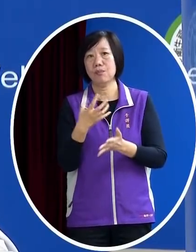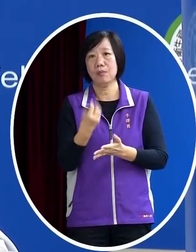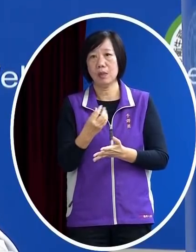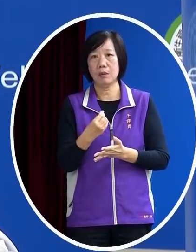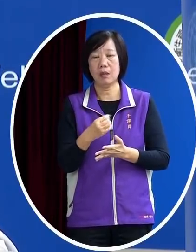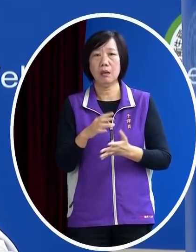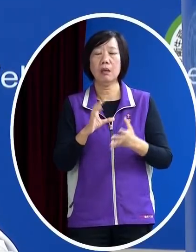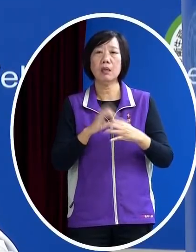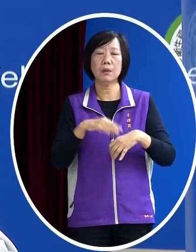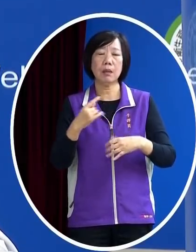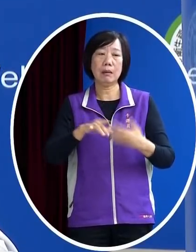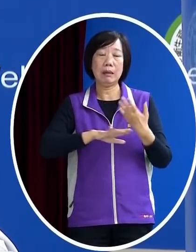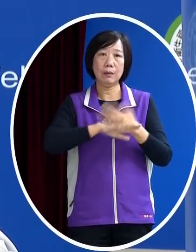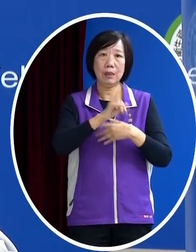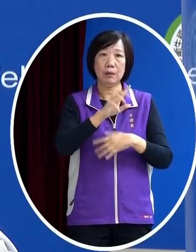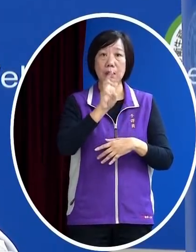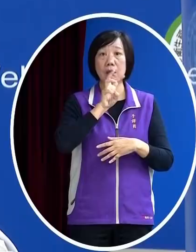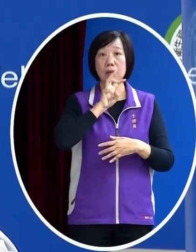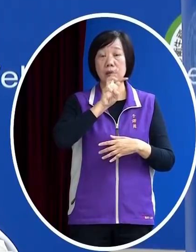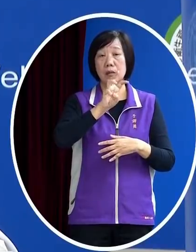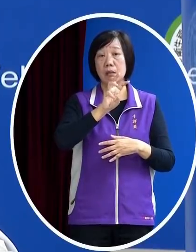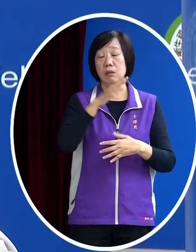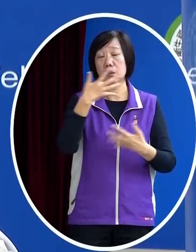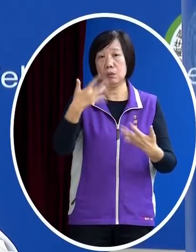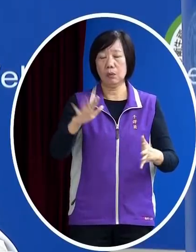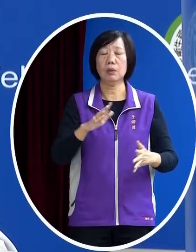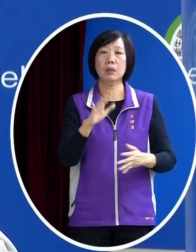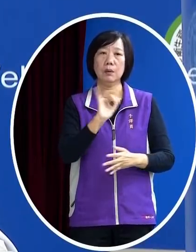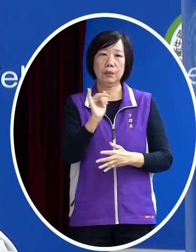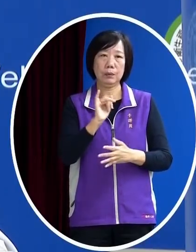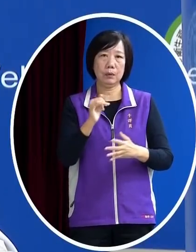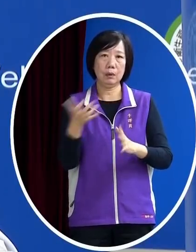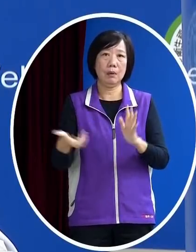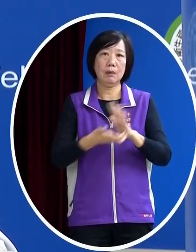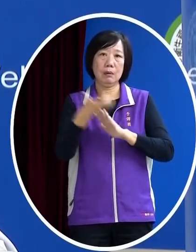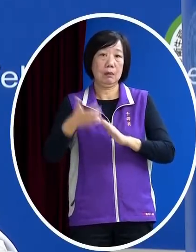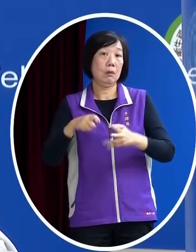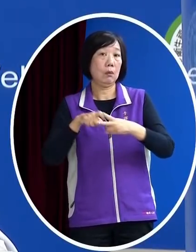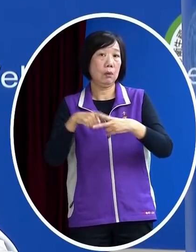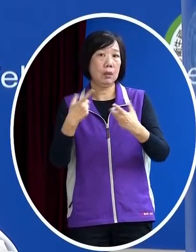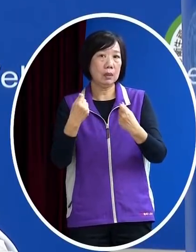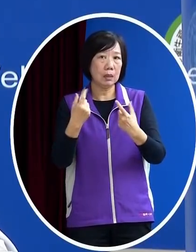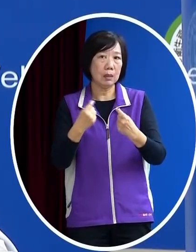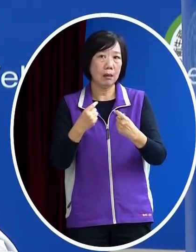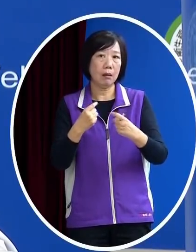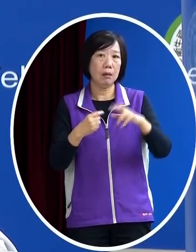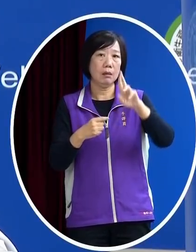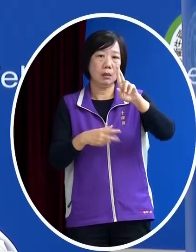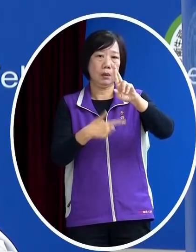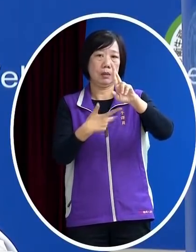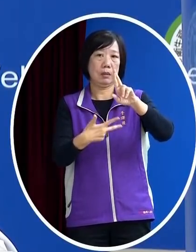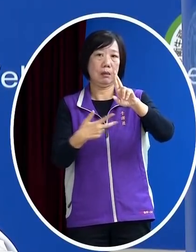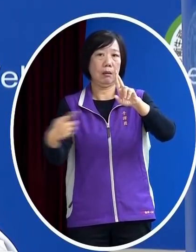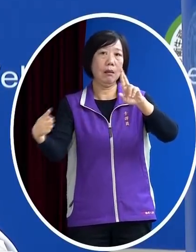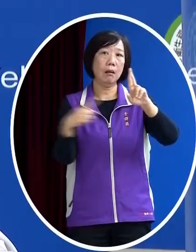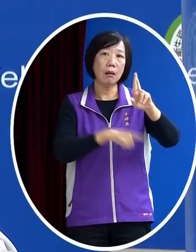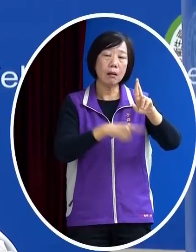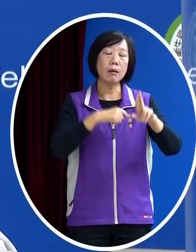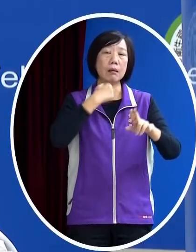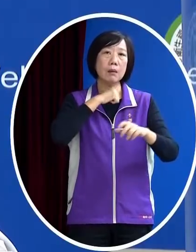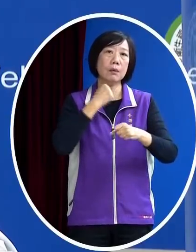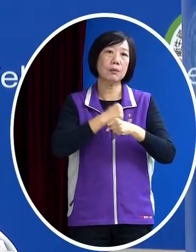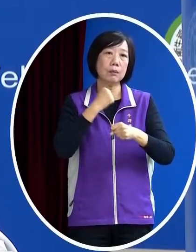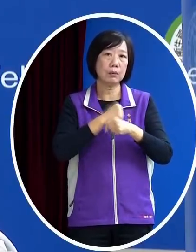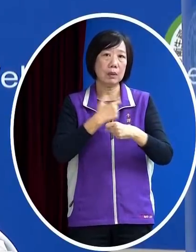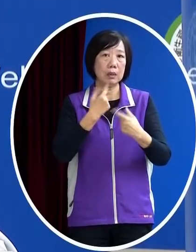律宾籍30多岁的女性移工，12月7号来台工作，那也持有3日的核酸检验阴性的报